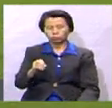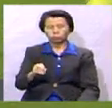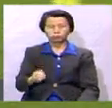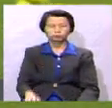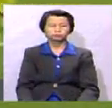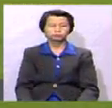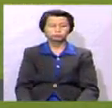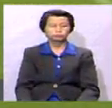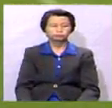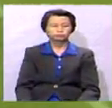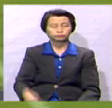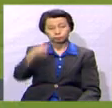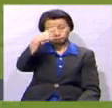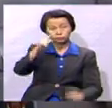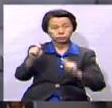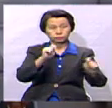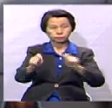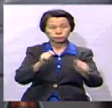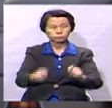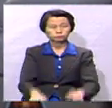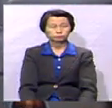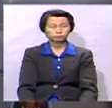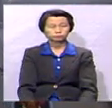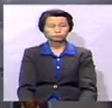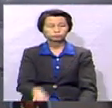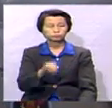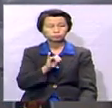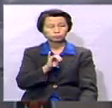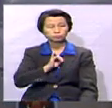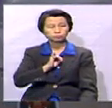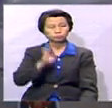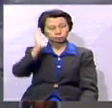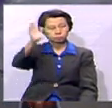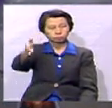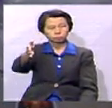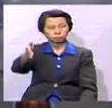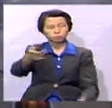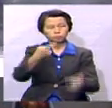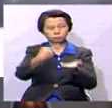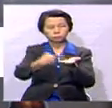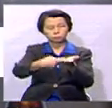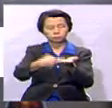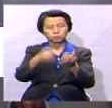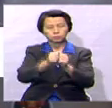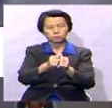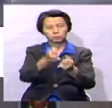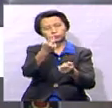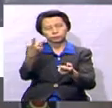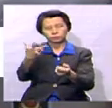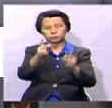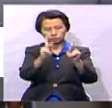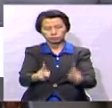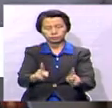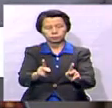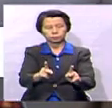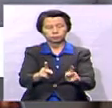Wan Sukhairi Wan Abdullah untuk tindakan. Saya akan bincang dengan beberapa pihak, terutamanya